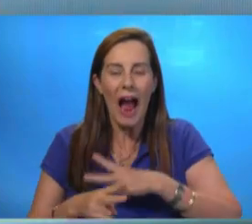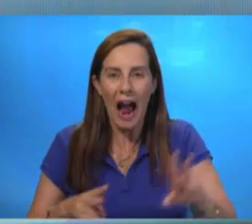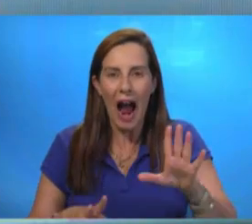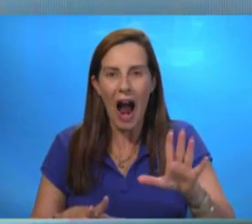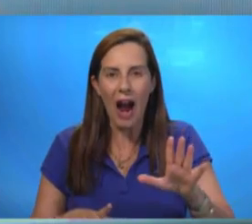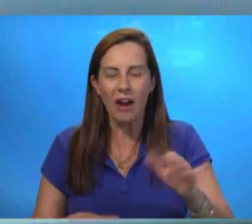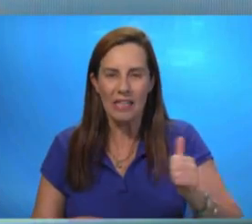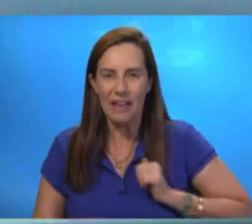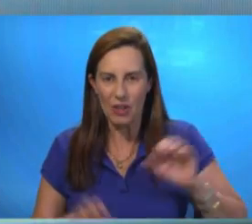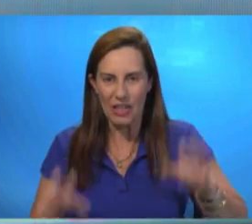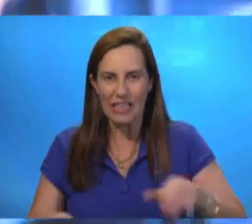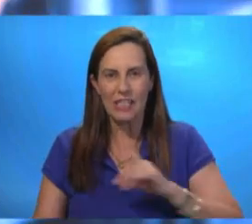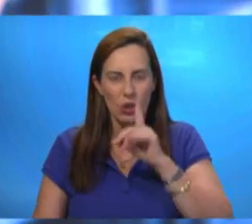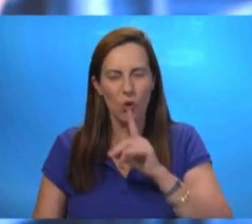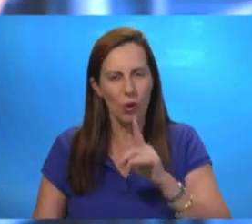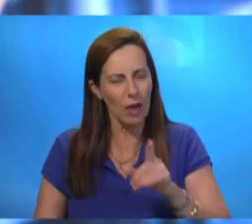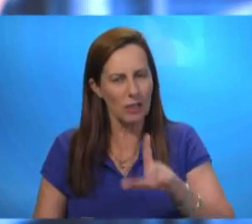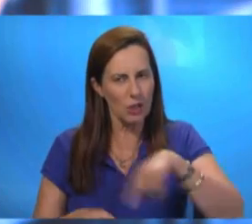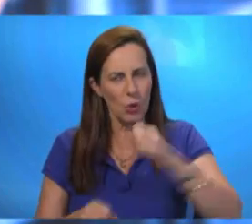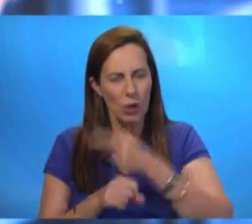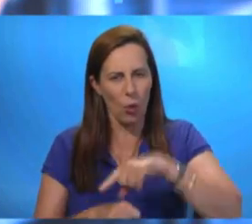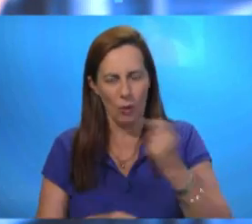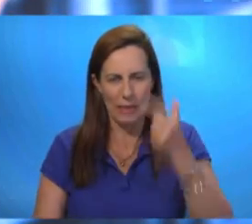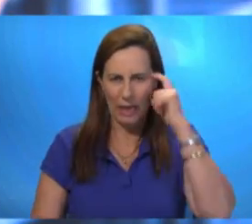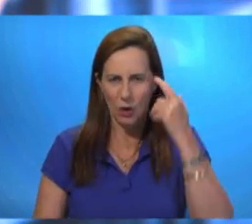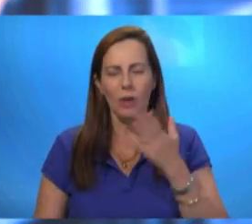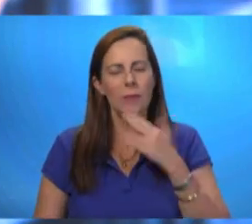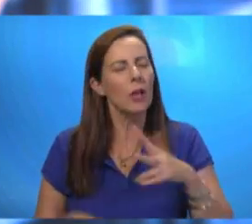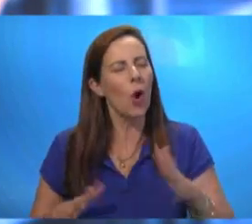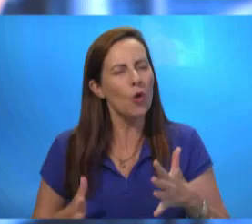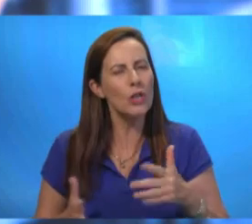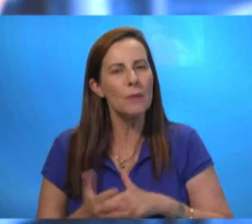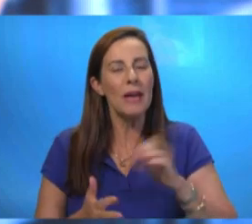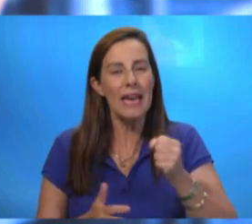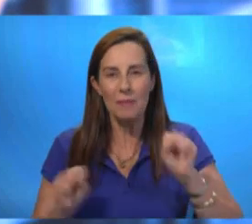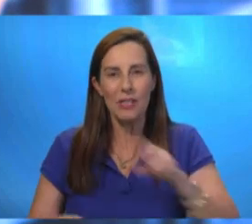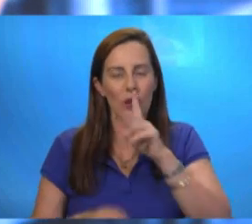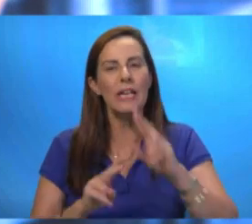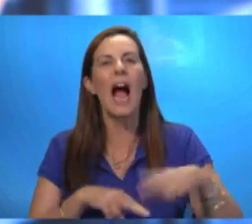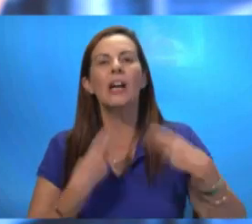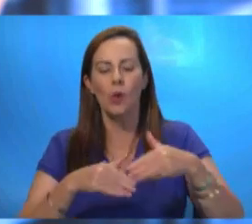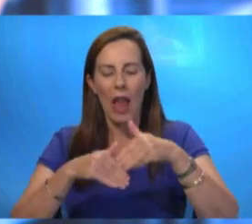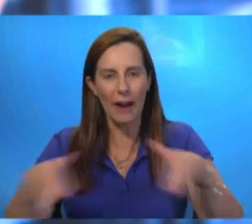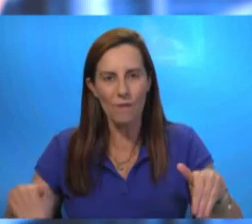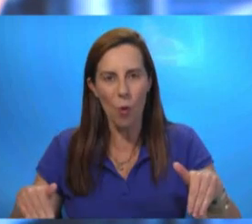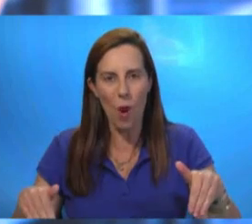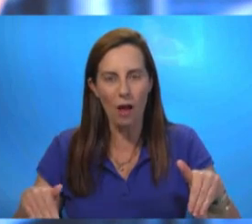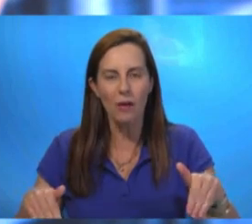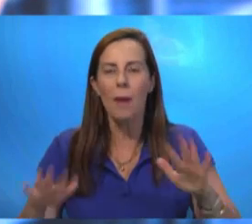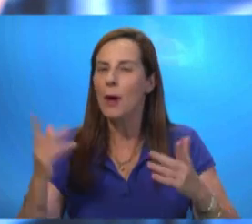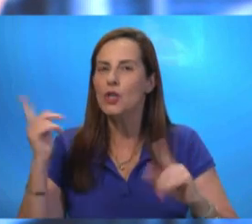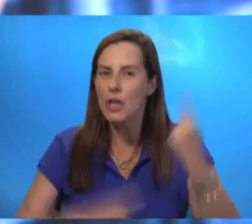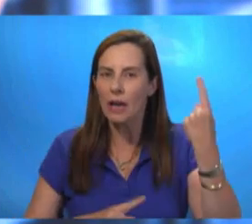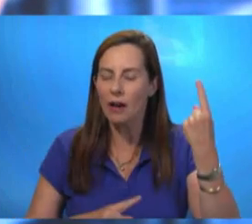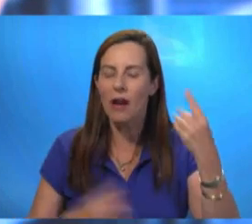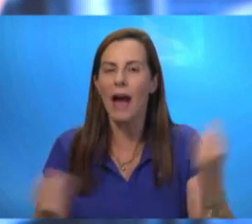אסד פה מדירות שינה. נכון, בישראל בעצם חוששים שאם אסד אכן יחזור לגבול רמת הגולן, מה שיקרה זה